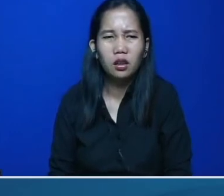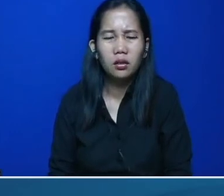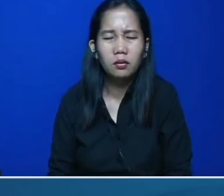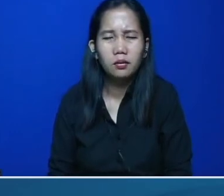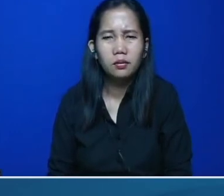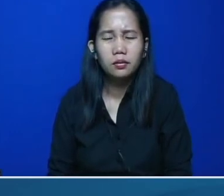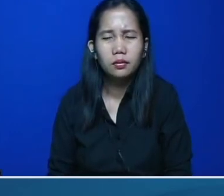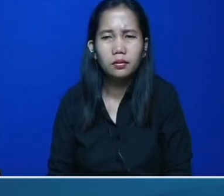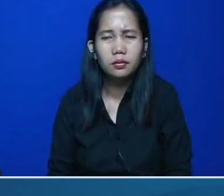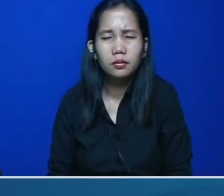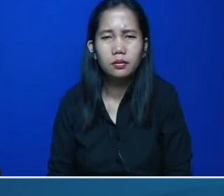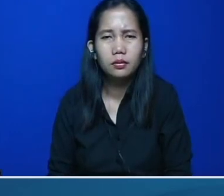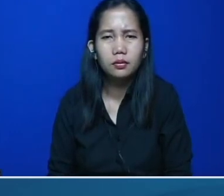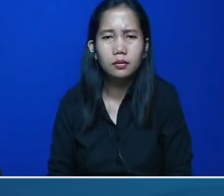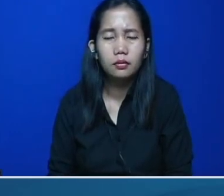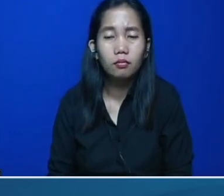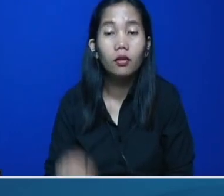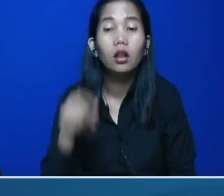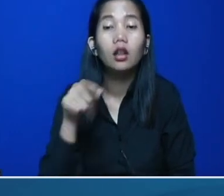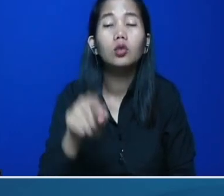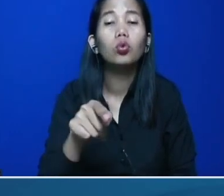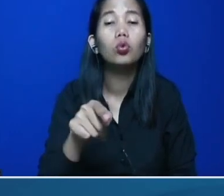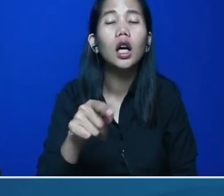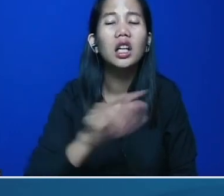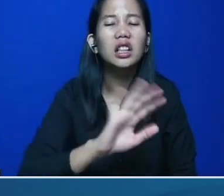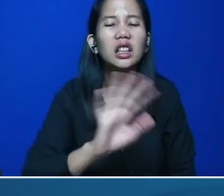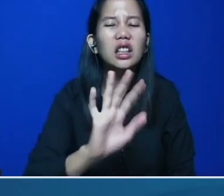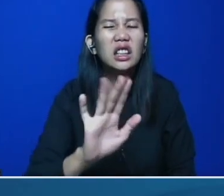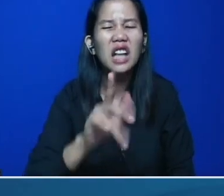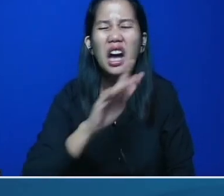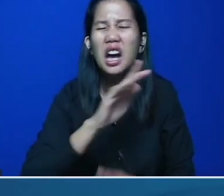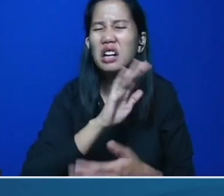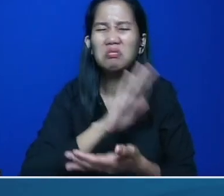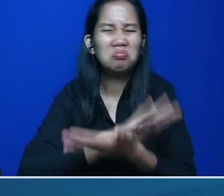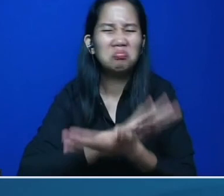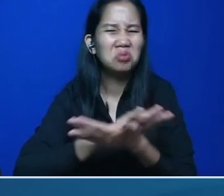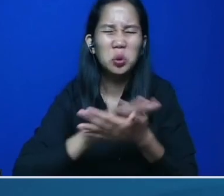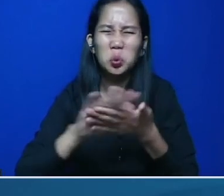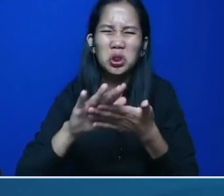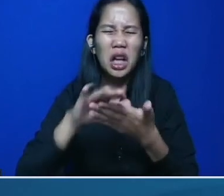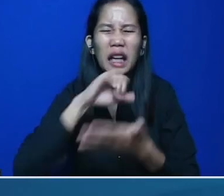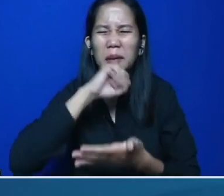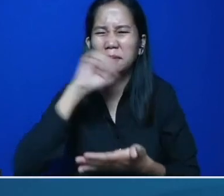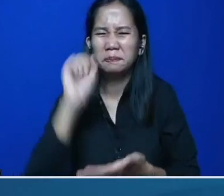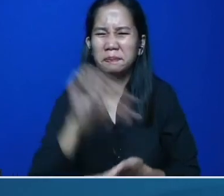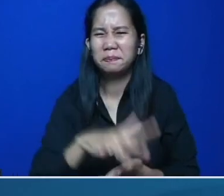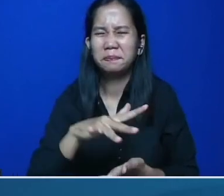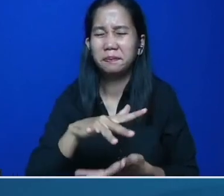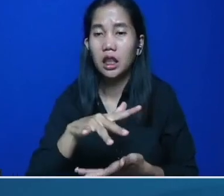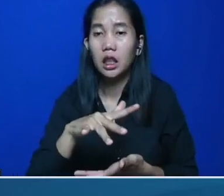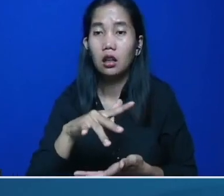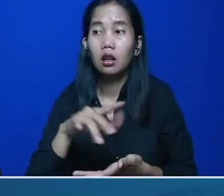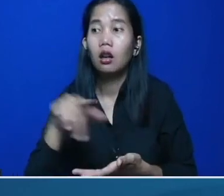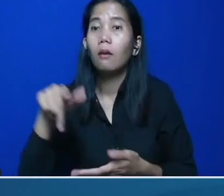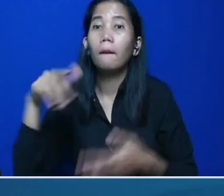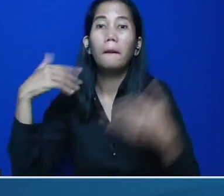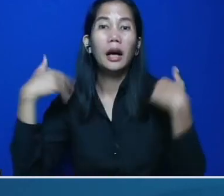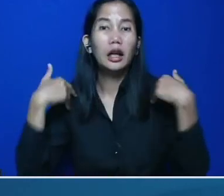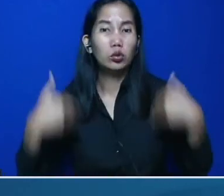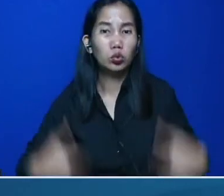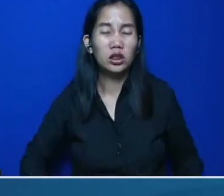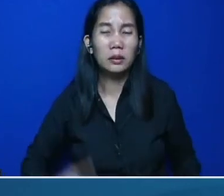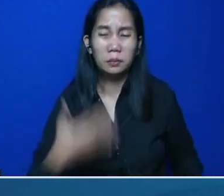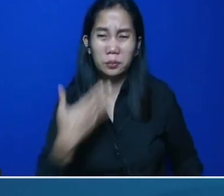yang tidak halal dimakan oleh manusia Itulah sebabnya Tuhan katakan itu anak